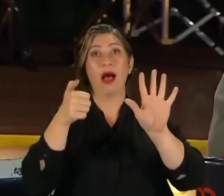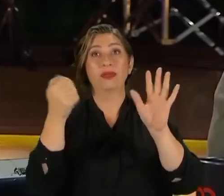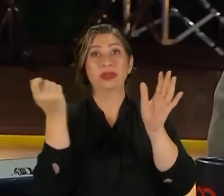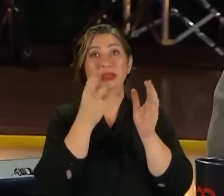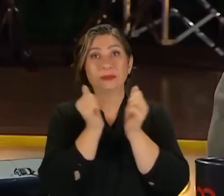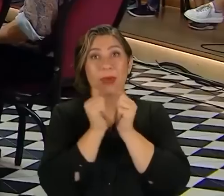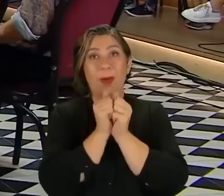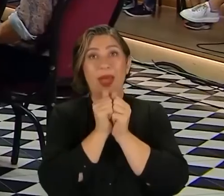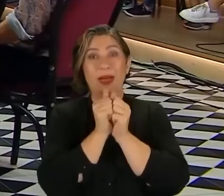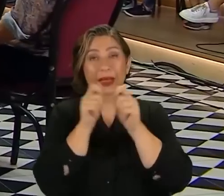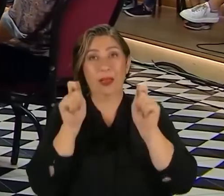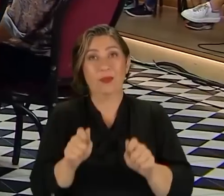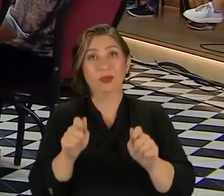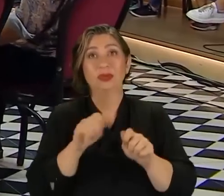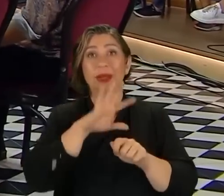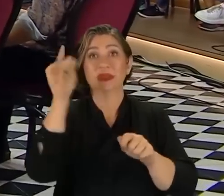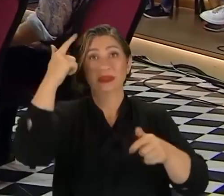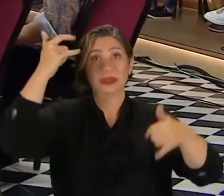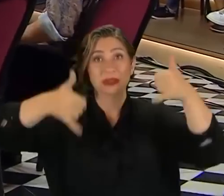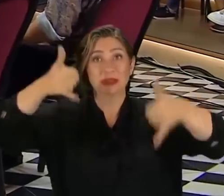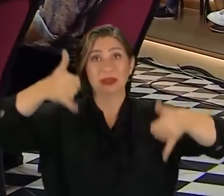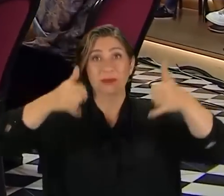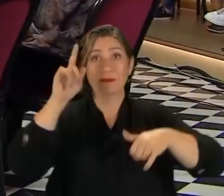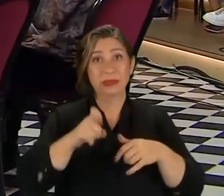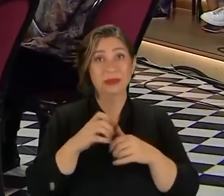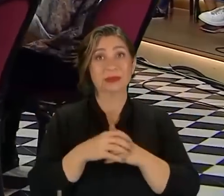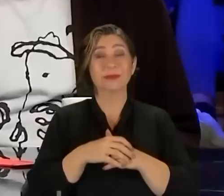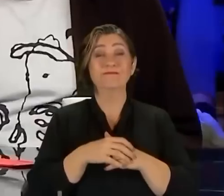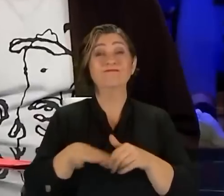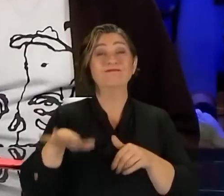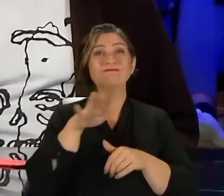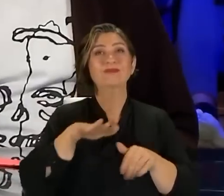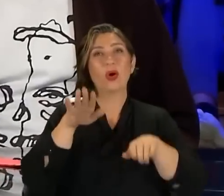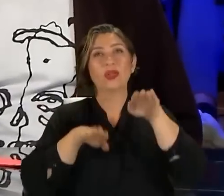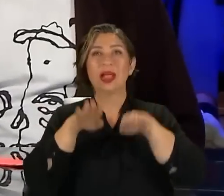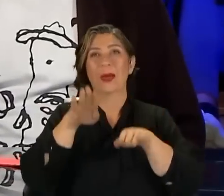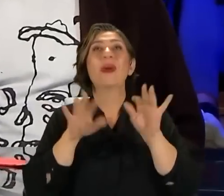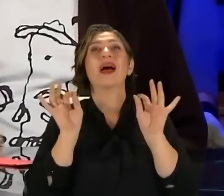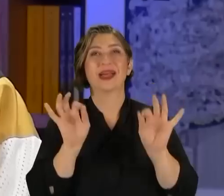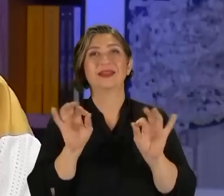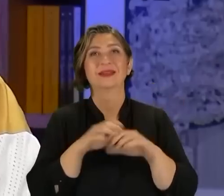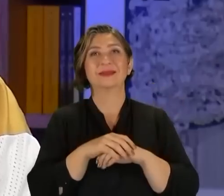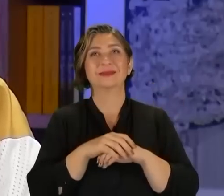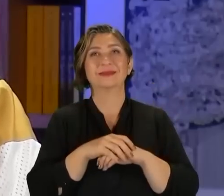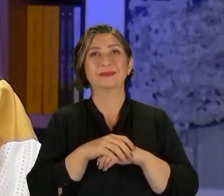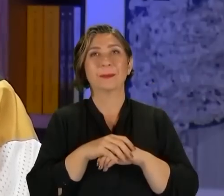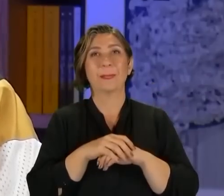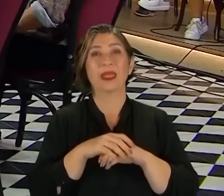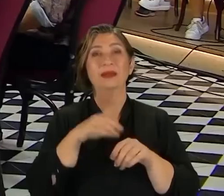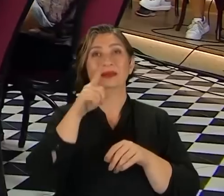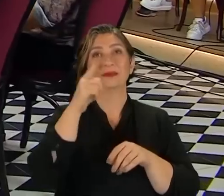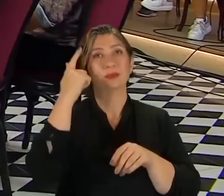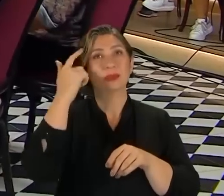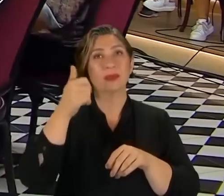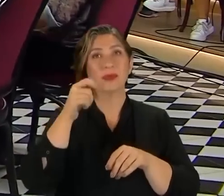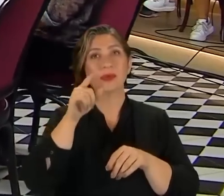kişi beraber yapıyoruz. Hepiniz kısa boylu musunuz? Genel olarak. Ben hariç falan. Ortalamayız sen hariç. Sen hariç mi? Sen